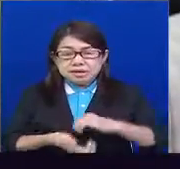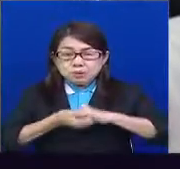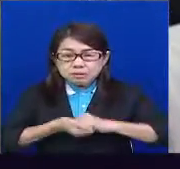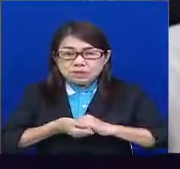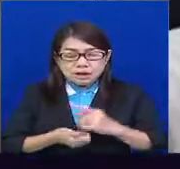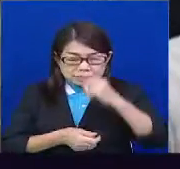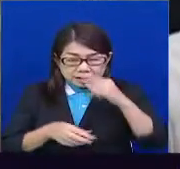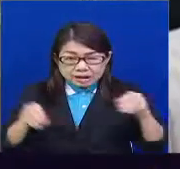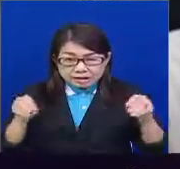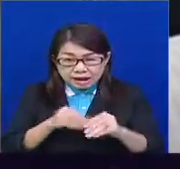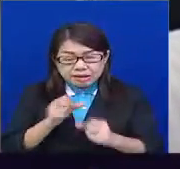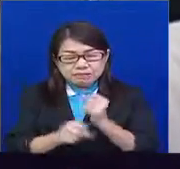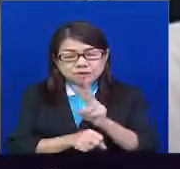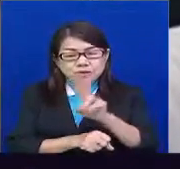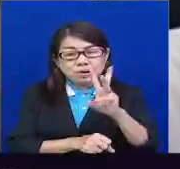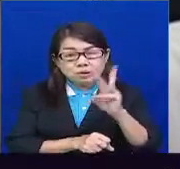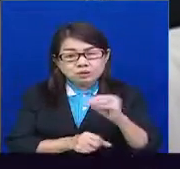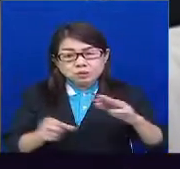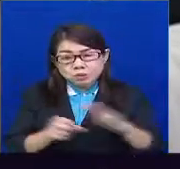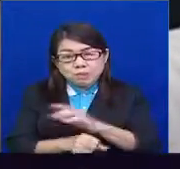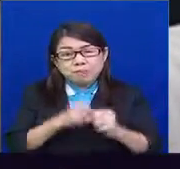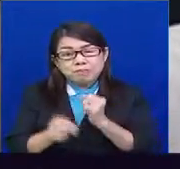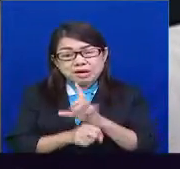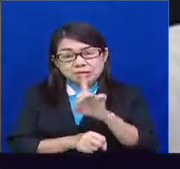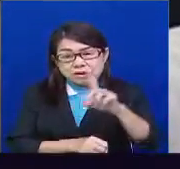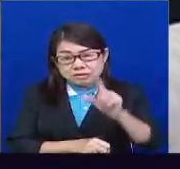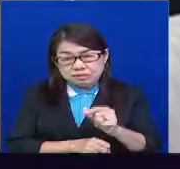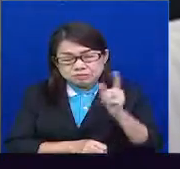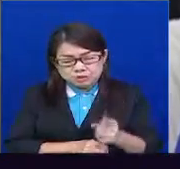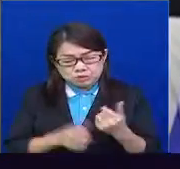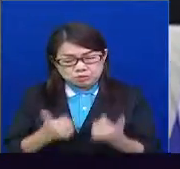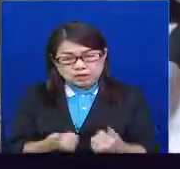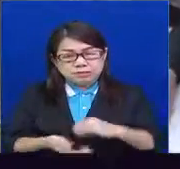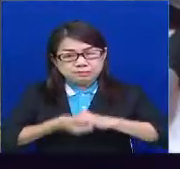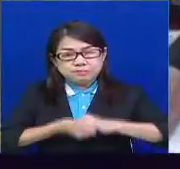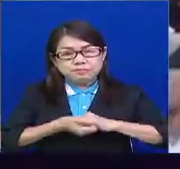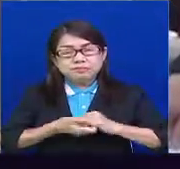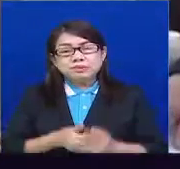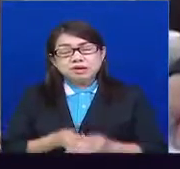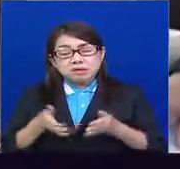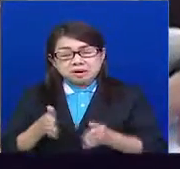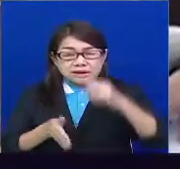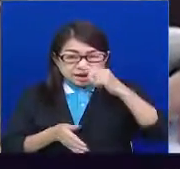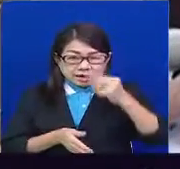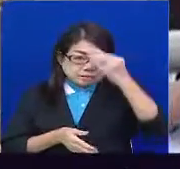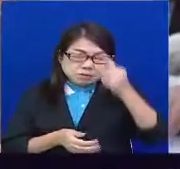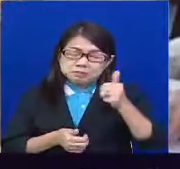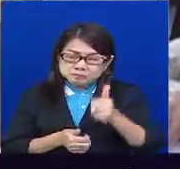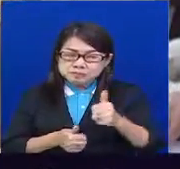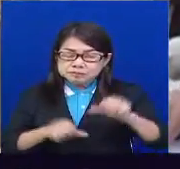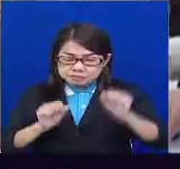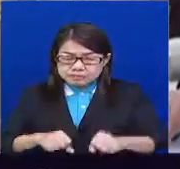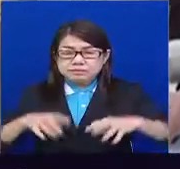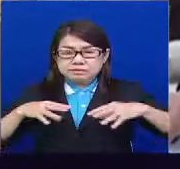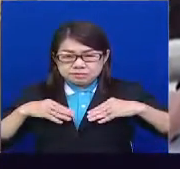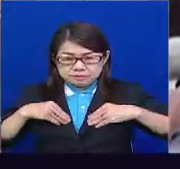2560จึงใช้โอกาสนี้สร้างความร่วมมือและกระชับความสัมพันธ์ให้แน่นแฟ้นยิ่งขึ้นซึ่งทั้ง 2ฝ่ายเห็นพ้องที่จะให้มีการ